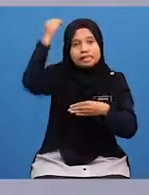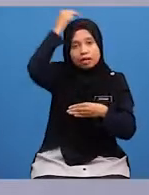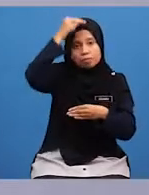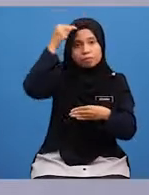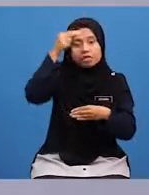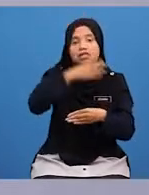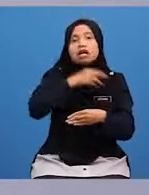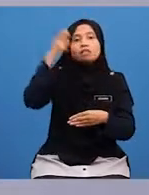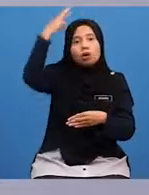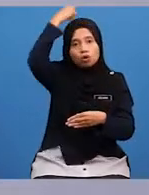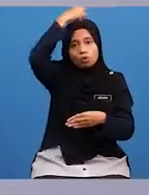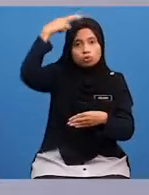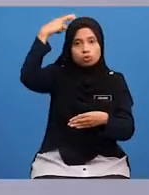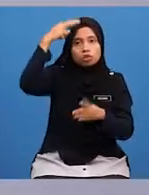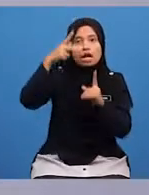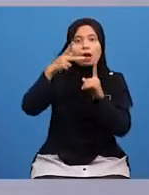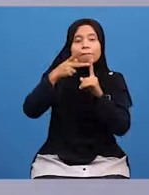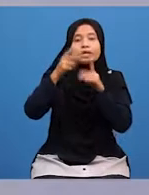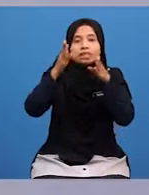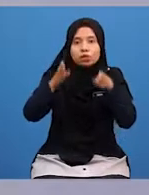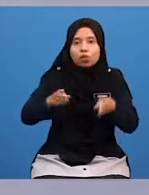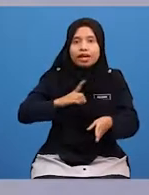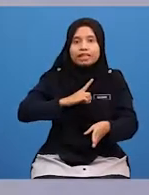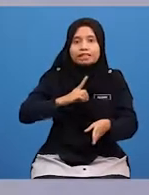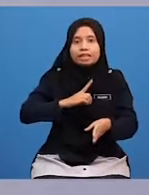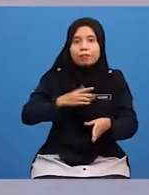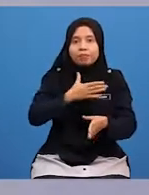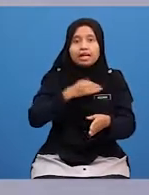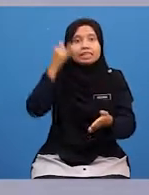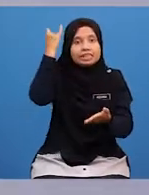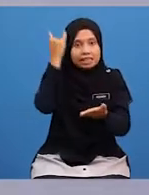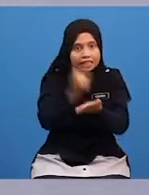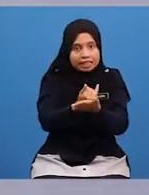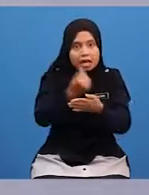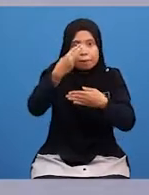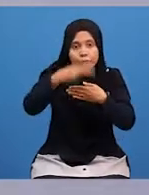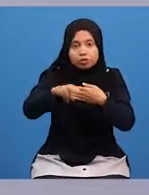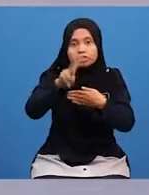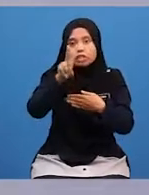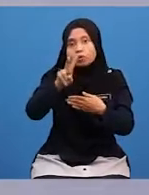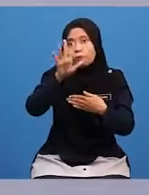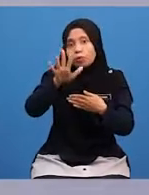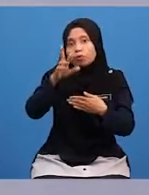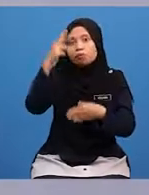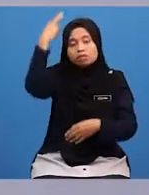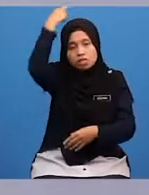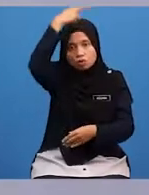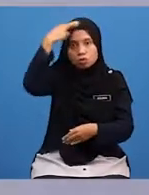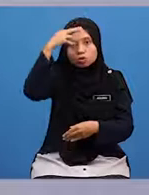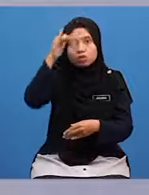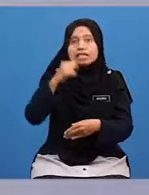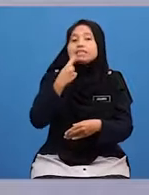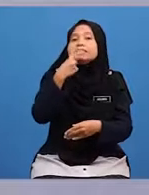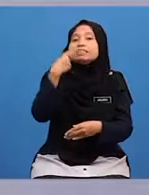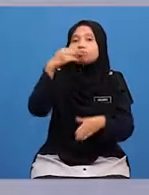Nabi dan Rasul kepada umat Islam dan meyakini pengutusan 25 Rasul yang disebut